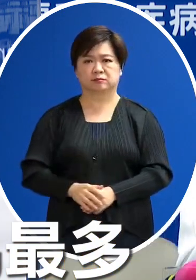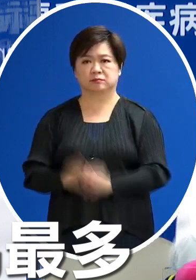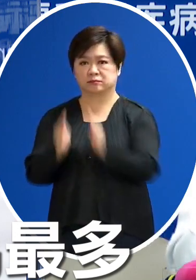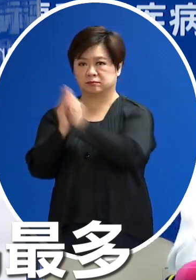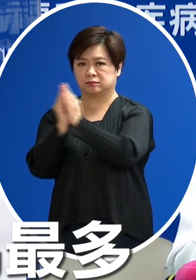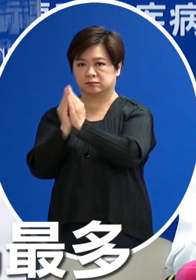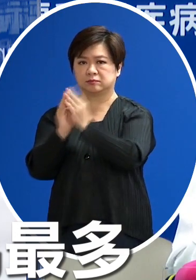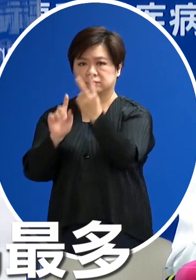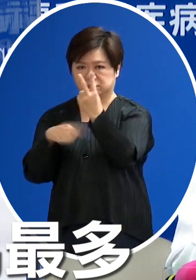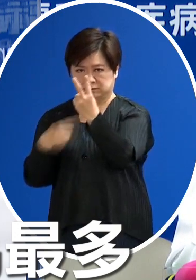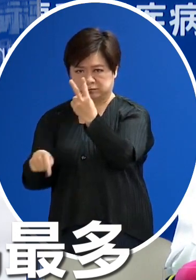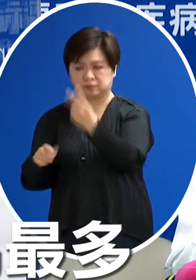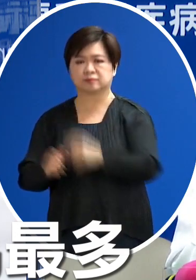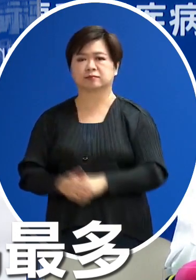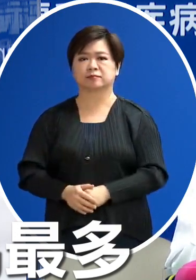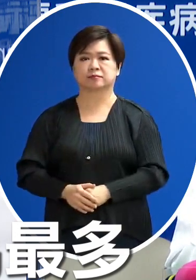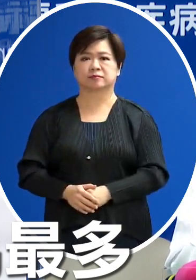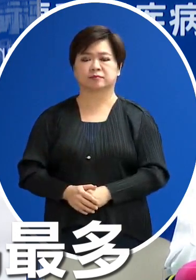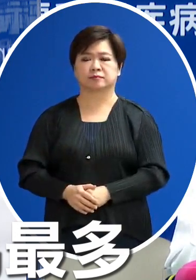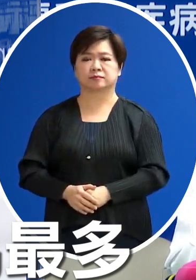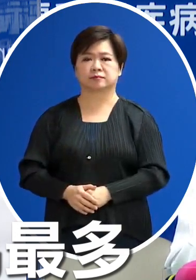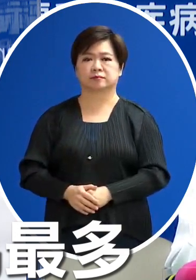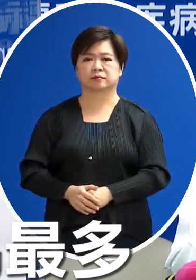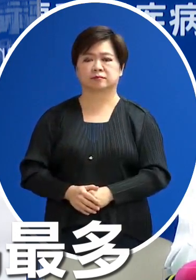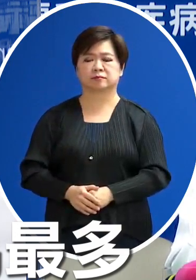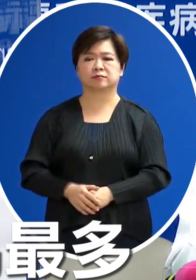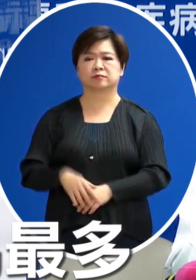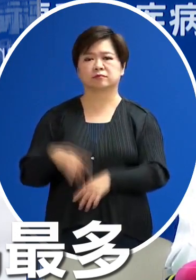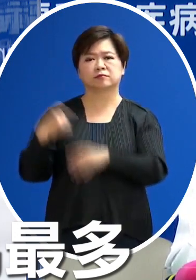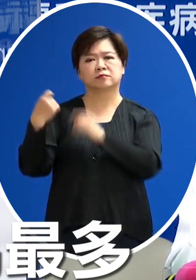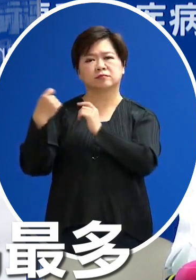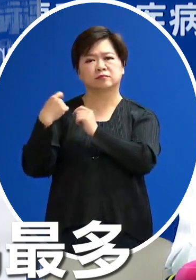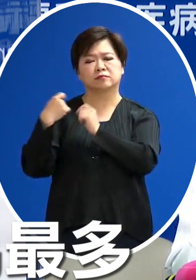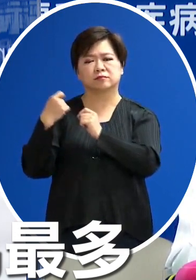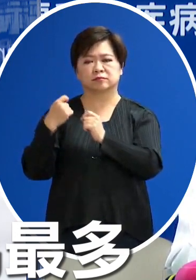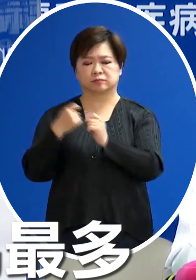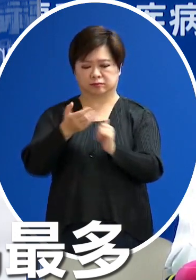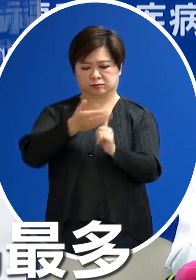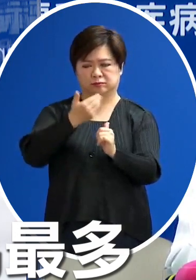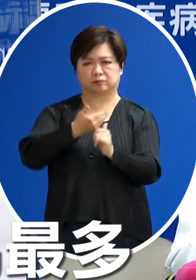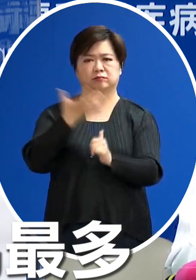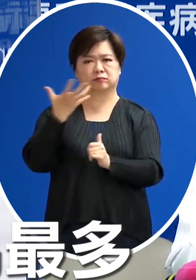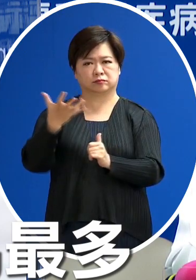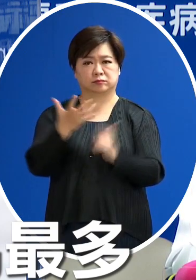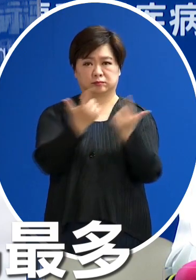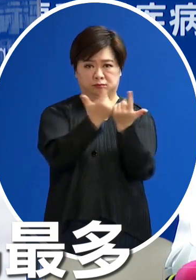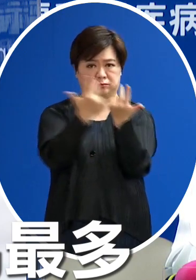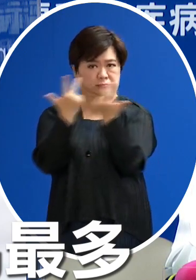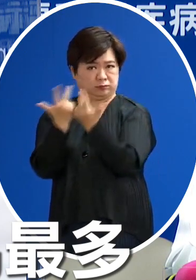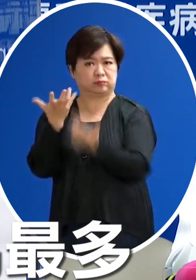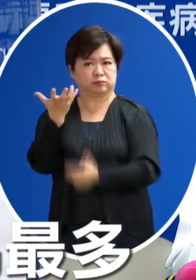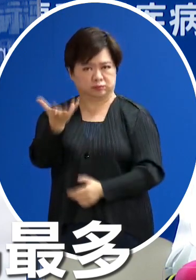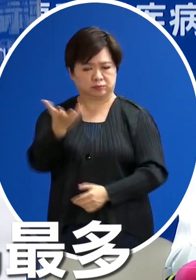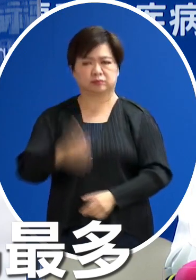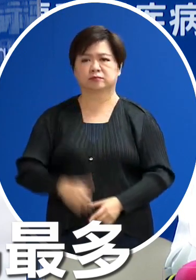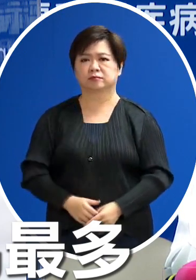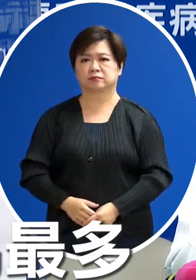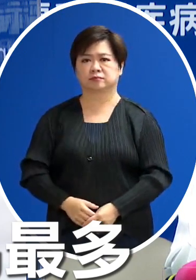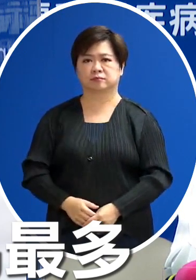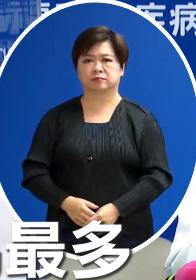桃园市2名。好，那进来的个案还是集中在北部哈，相对是比较多哈。